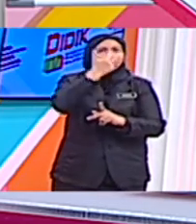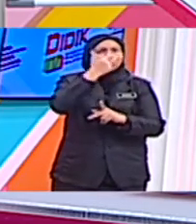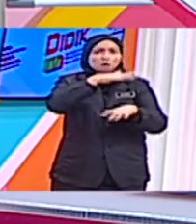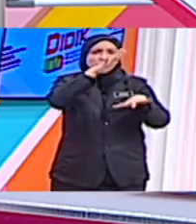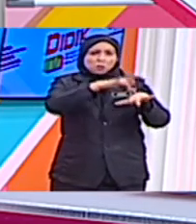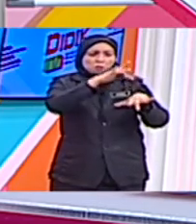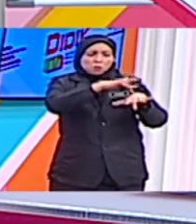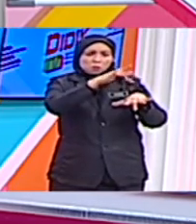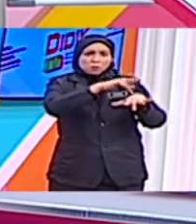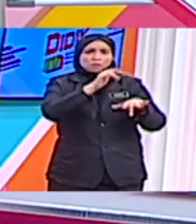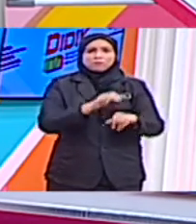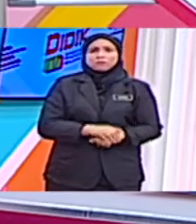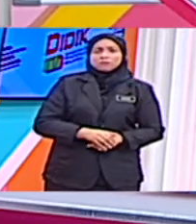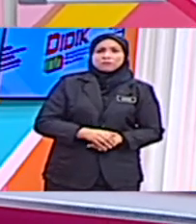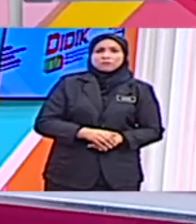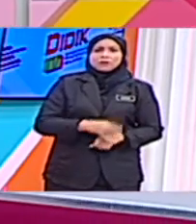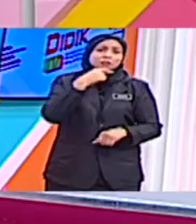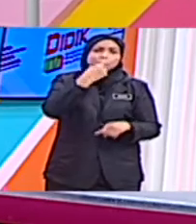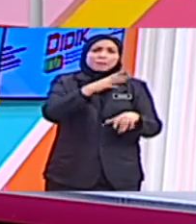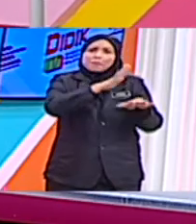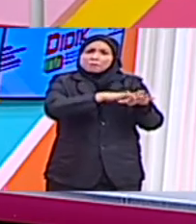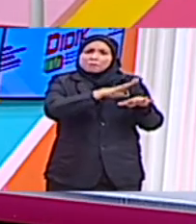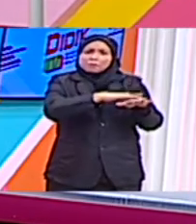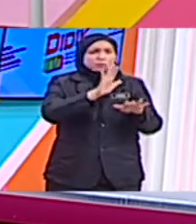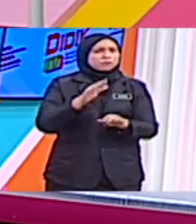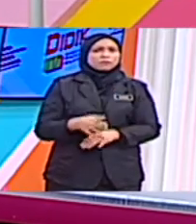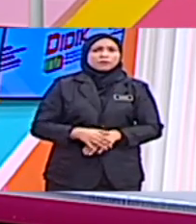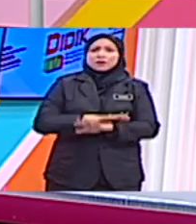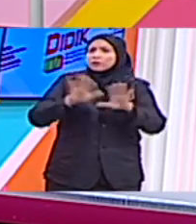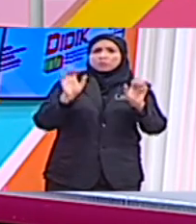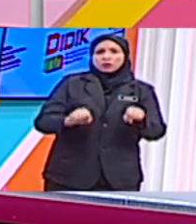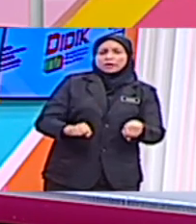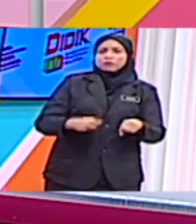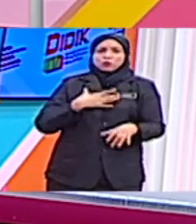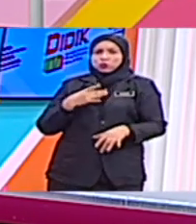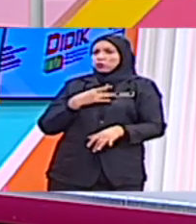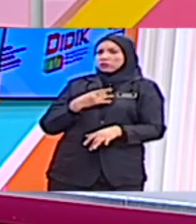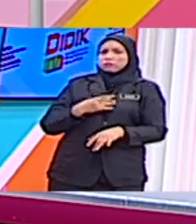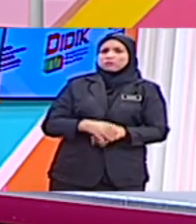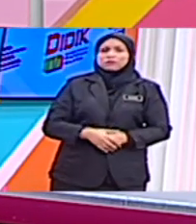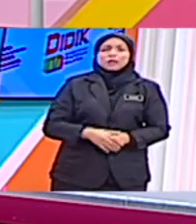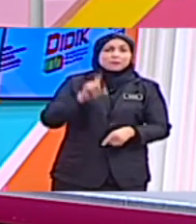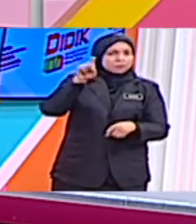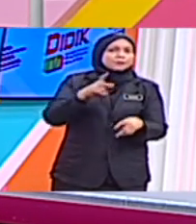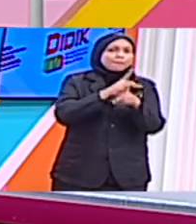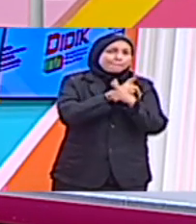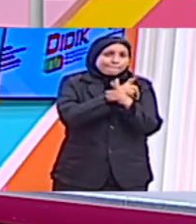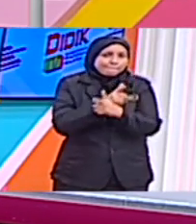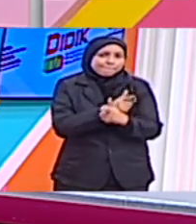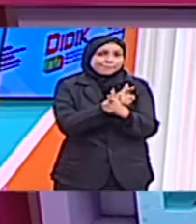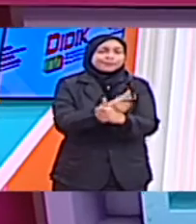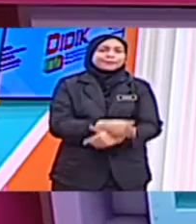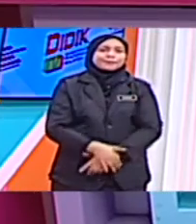hati. Okey, terutamanya oleh sesiapa saja. Okey. Orang tak boleh sentuh sesuka hati. Betul. Sebab tu kita perlu lindungi.